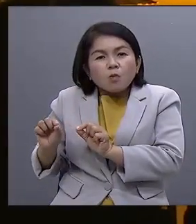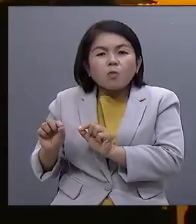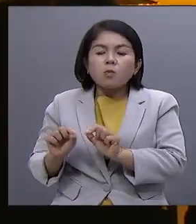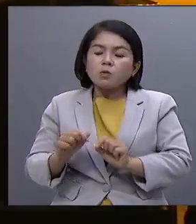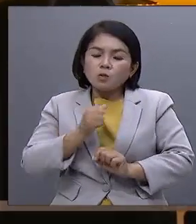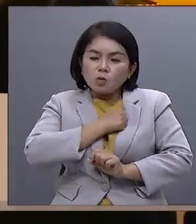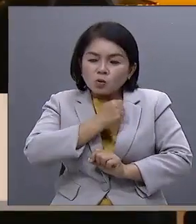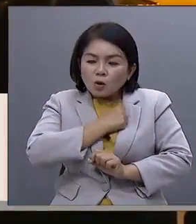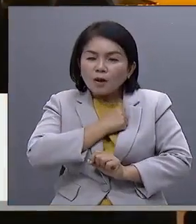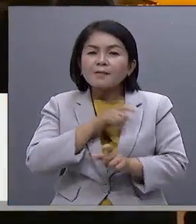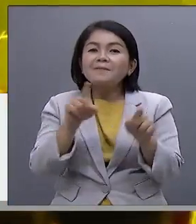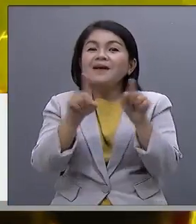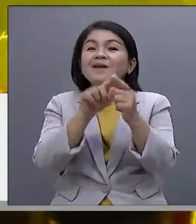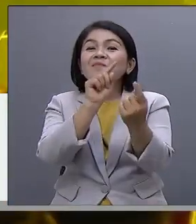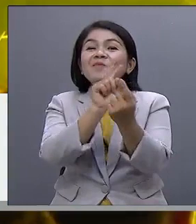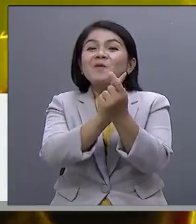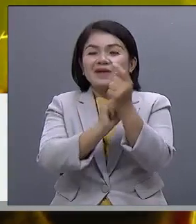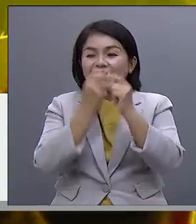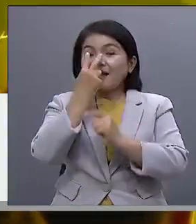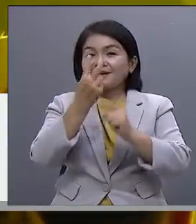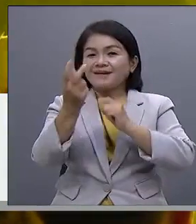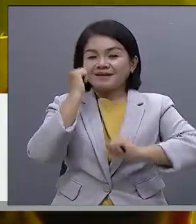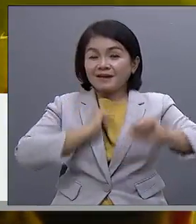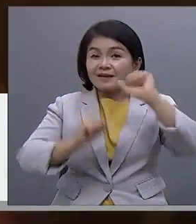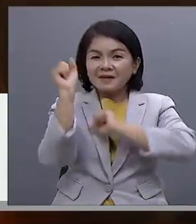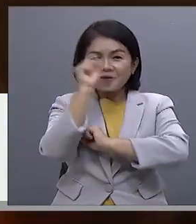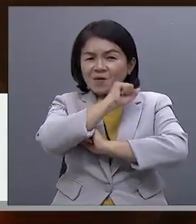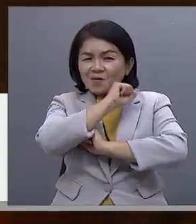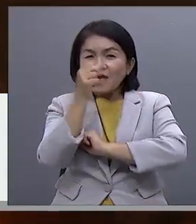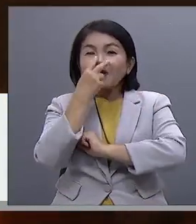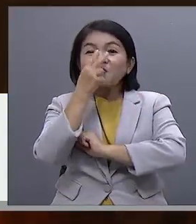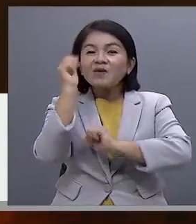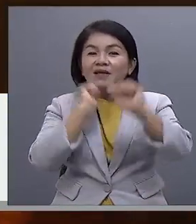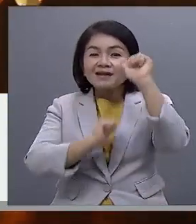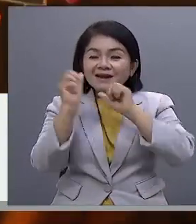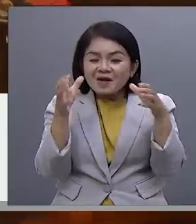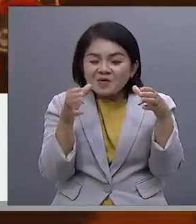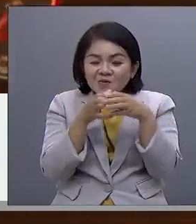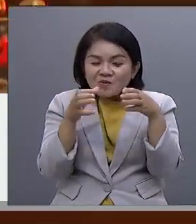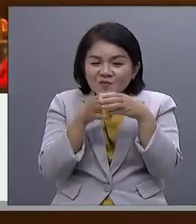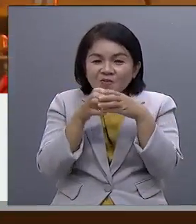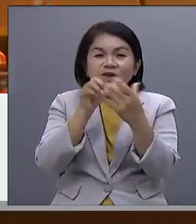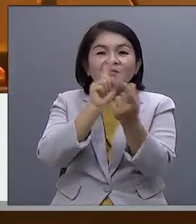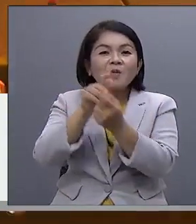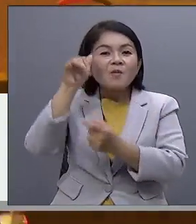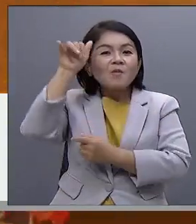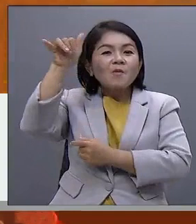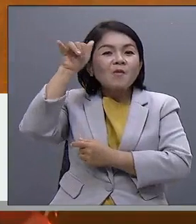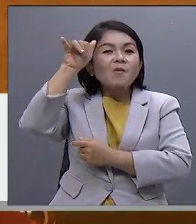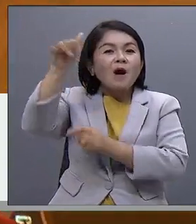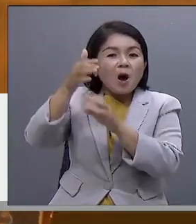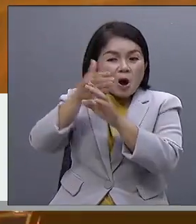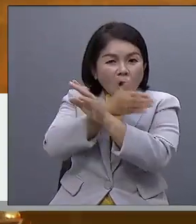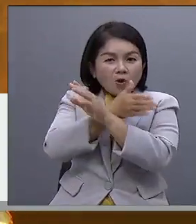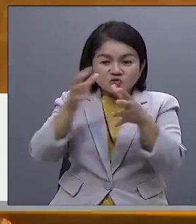เป็นเหมือนงานแฟนมีตเล็กๆให้แฟนเพลงได้เจอศิลปินพร้อมชมมินิคอนเสิร์ตอะคูสติกกันใกล้ๆนะคะอุ่นเครื่องก่อนงานจริง